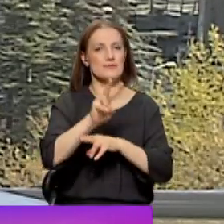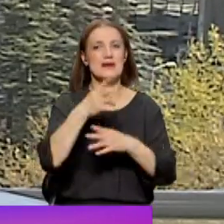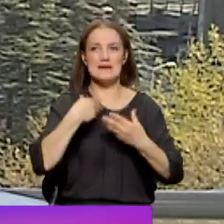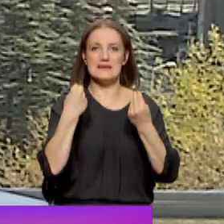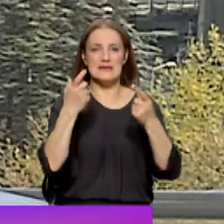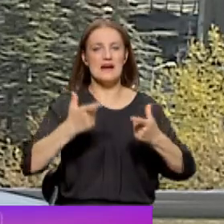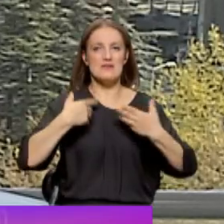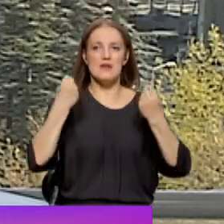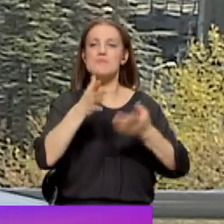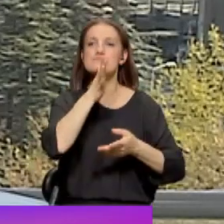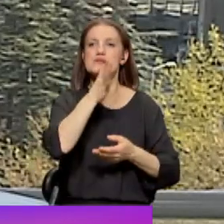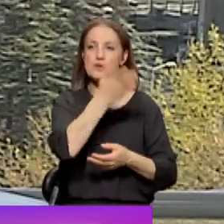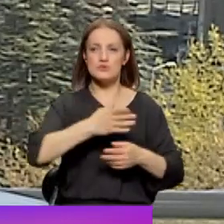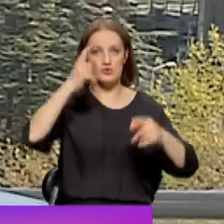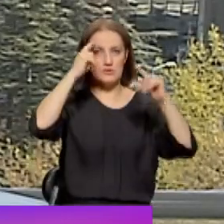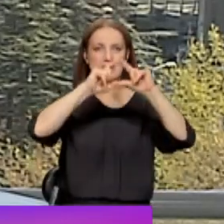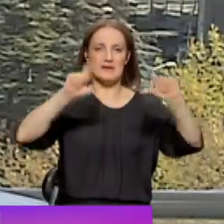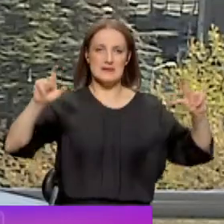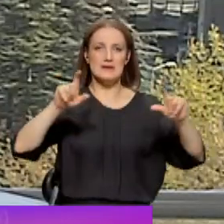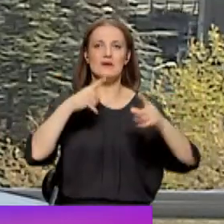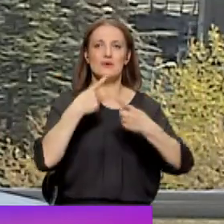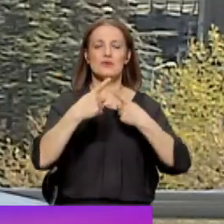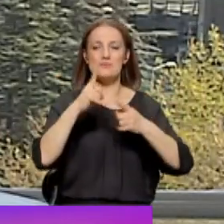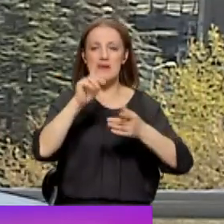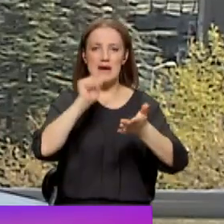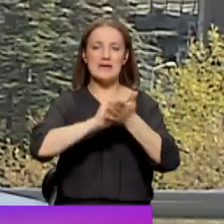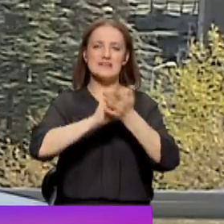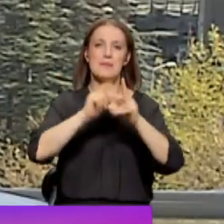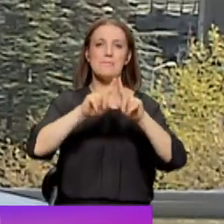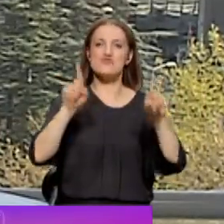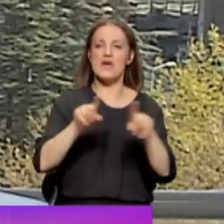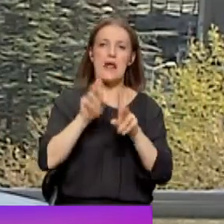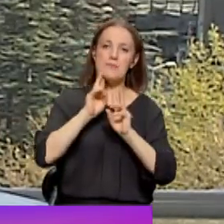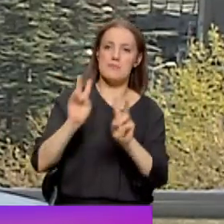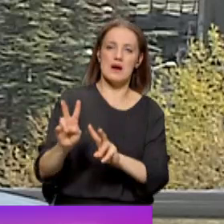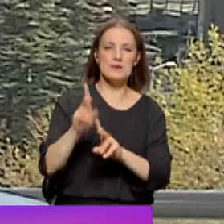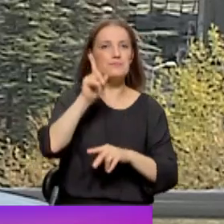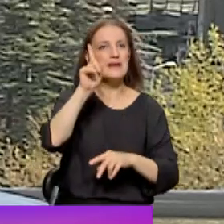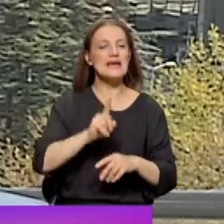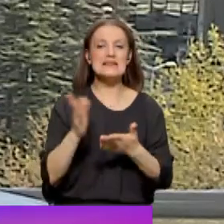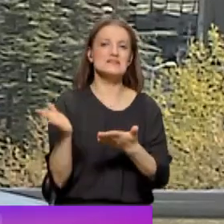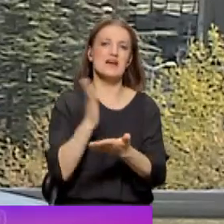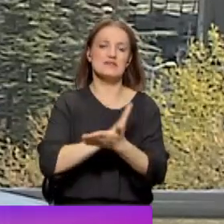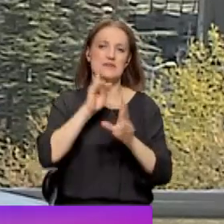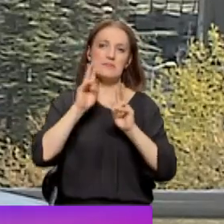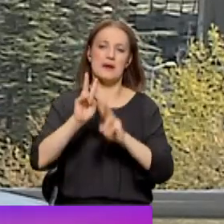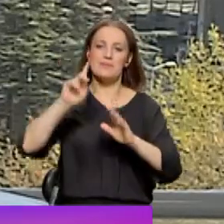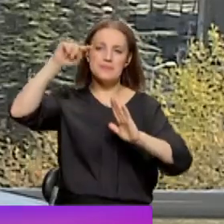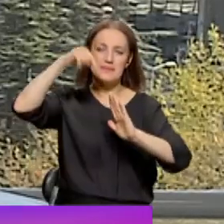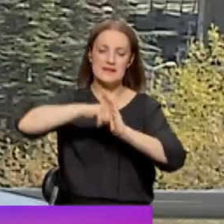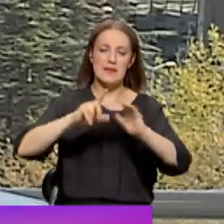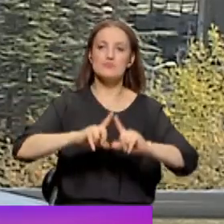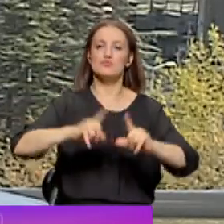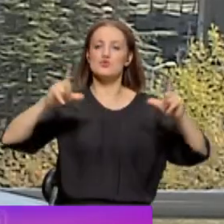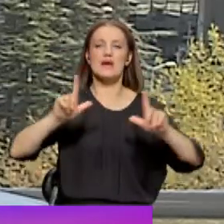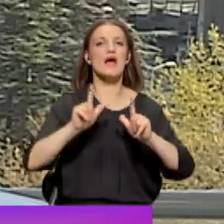ve bugün biliyor musunuz başlığı altında konuşacağız. Bir gazete pencereye bakalım, ilk sayfasına bakalım İrfan. Hani detaylarını büyütmeye